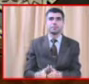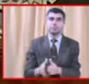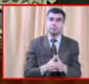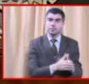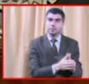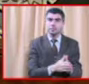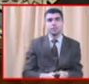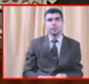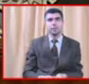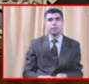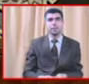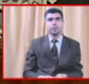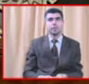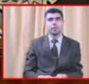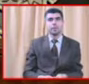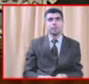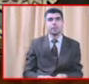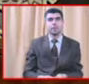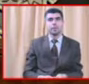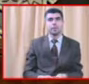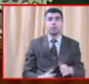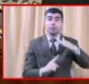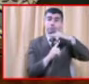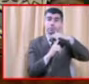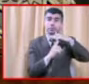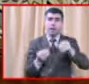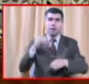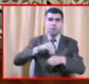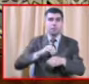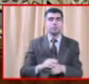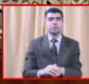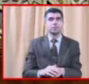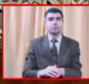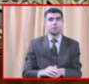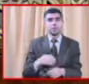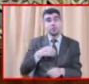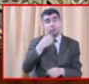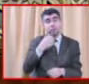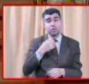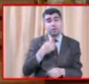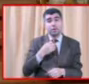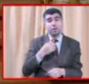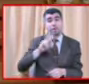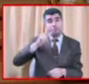كلمة السيد الرئيس في اطار نقطة نظام، تفضل السيد الرئيس. شكرا السيد الرئيس. اولا بطبيعة الحال